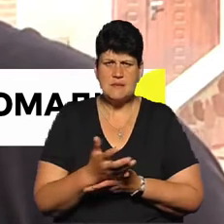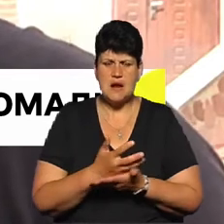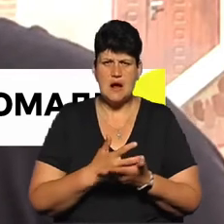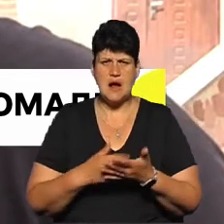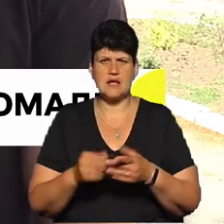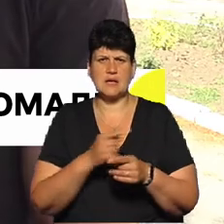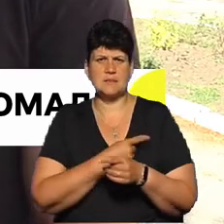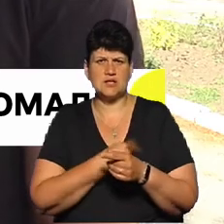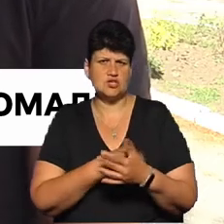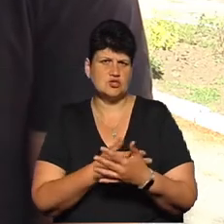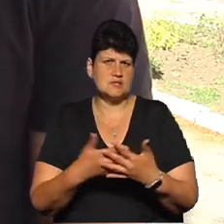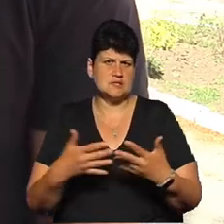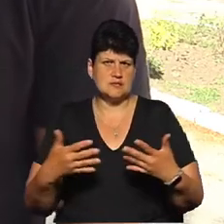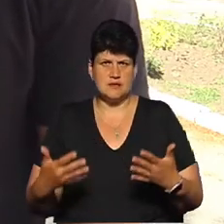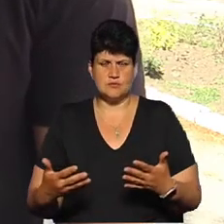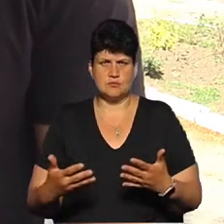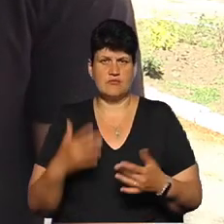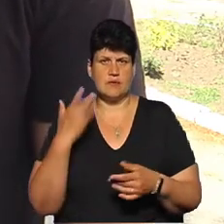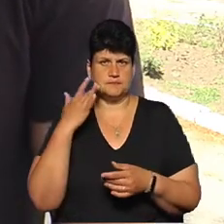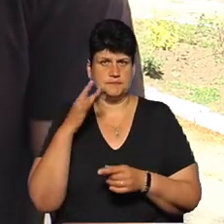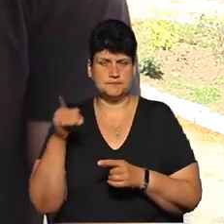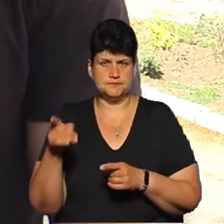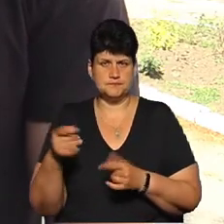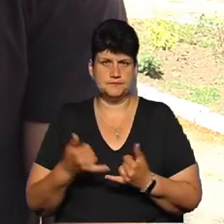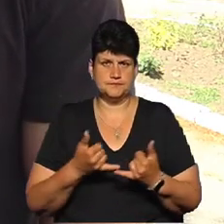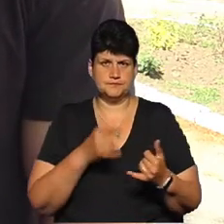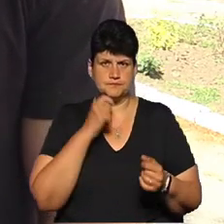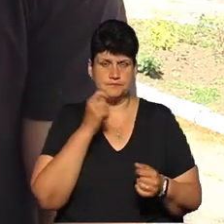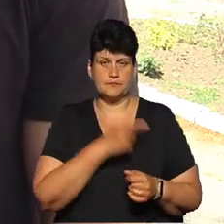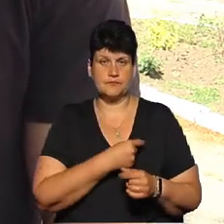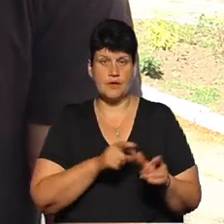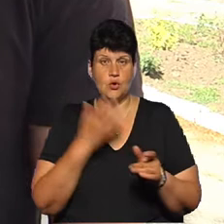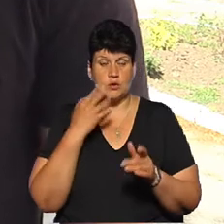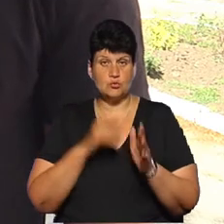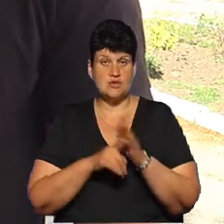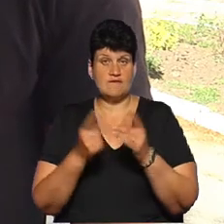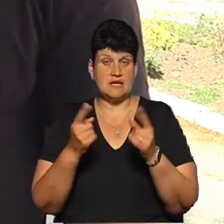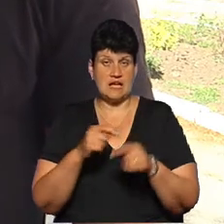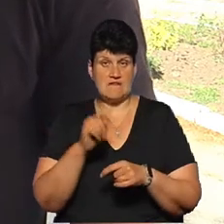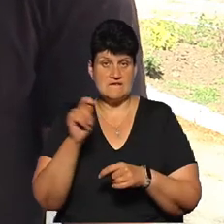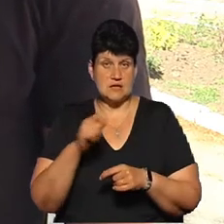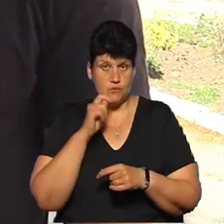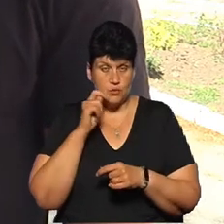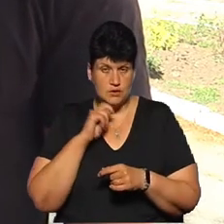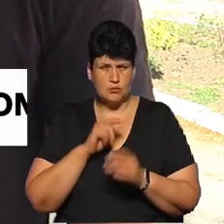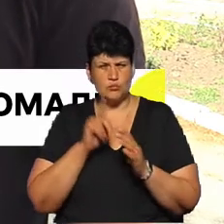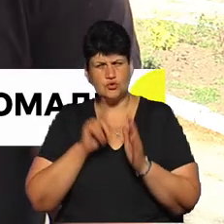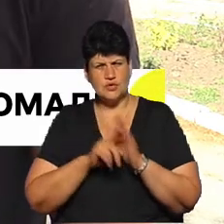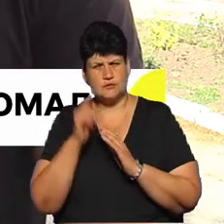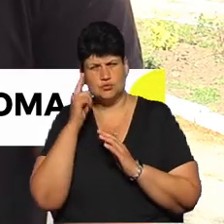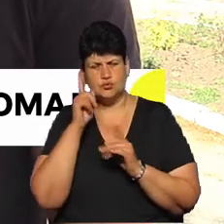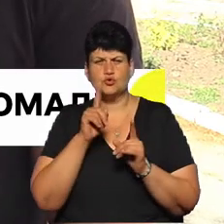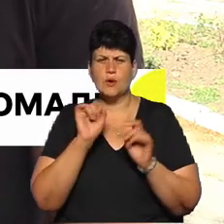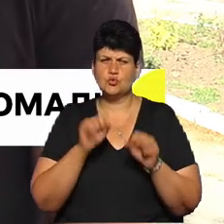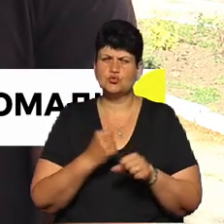українських лікарень. Коли почалась велика війна в Україні, почав думати, що конкретно можу зробити для